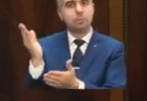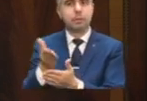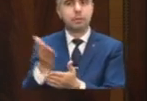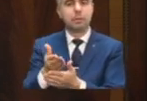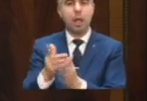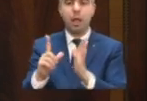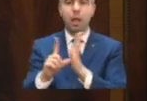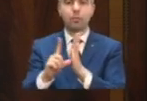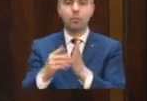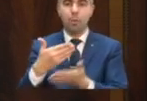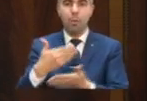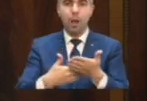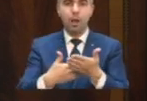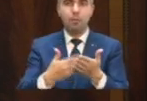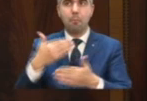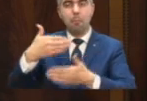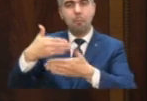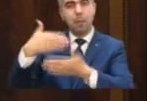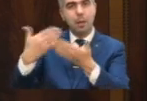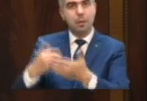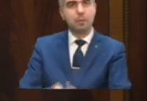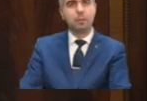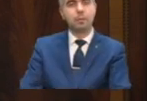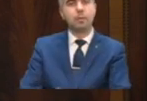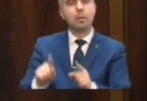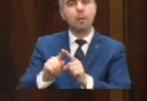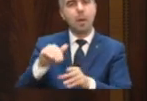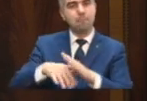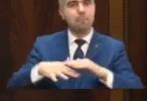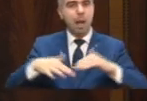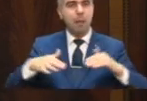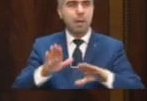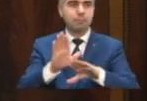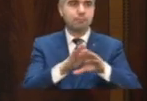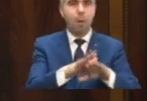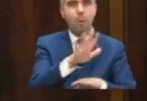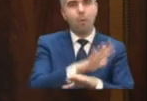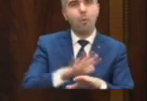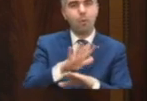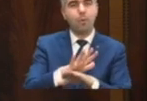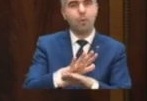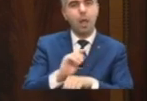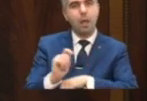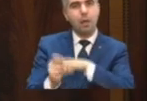القانون كيتبوا القانون ومن هنا كناشد الساده اخواني البرلمانيين خاصه اللي كيمثلوا العالم